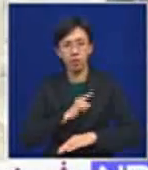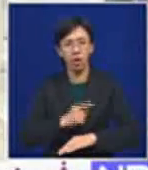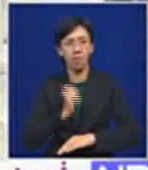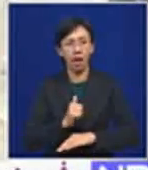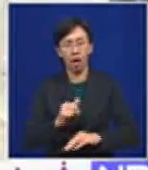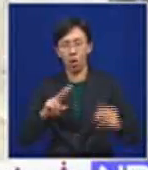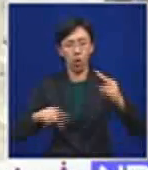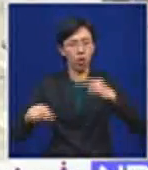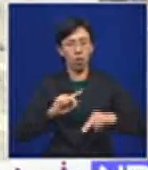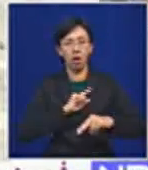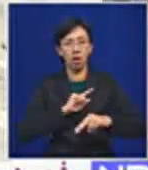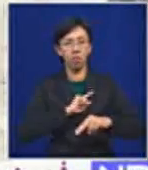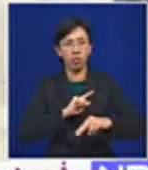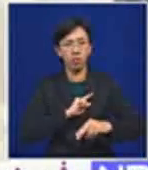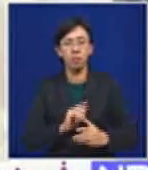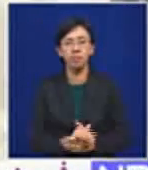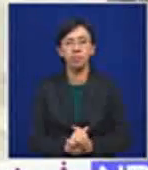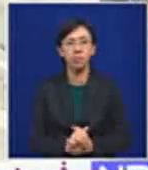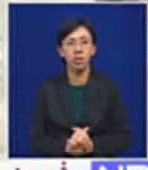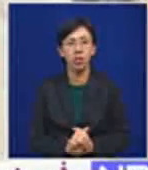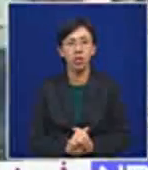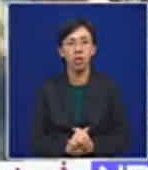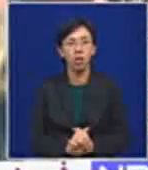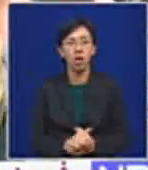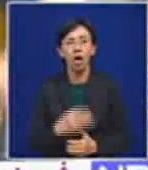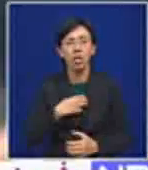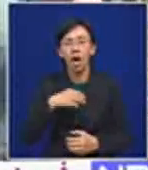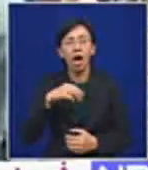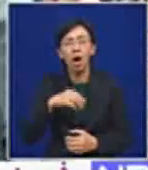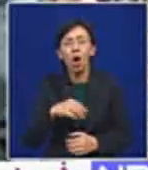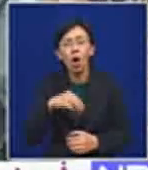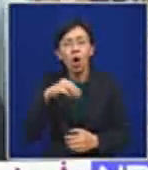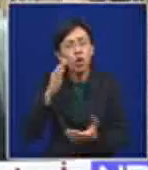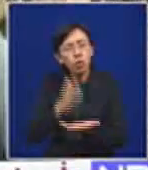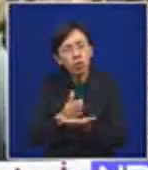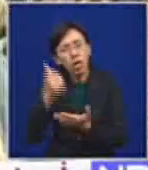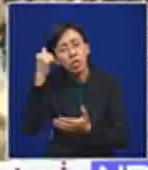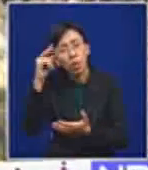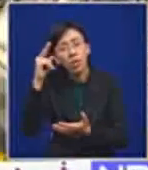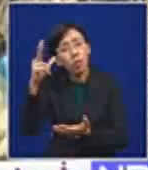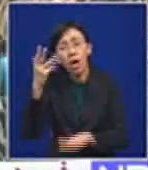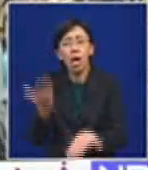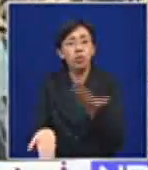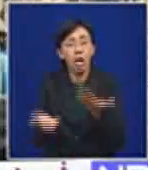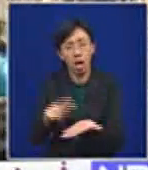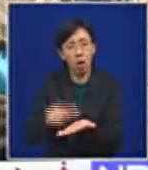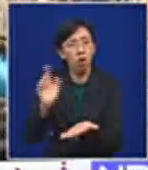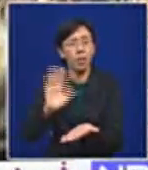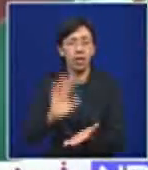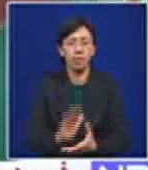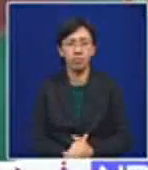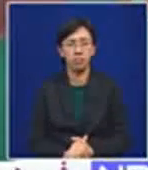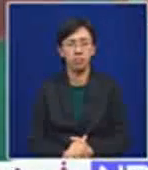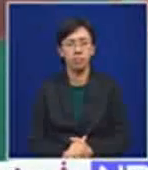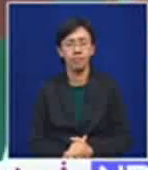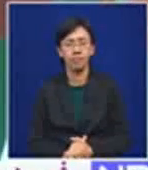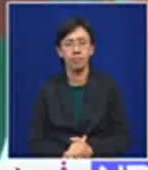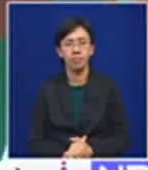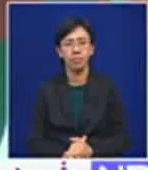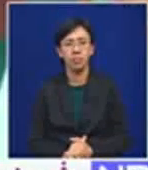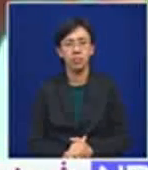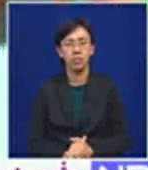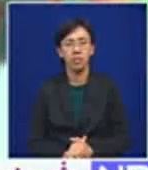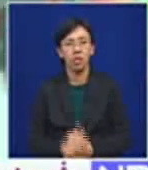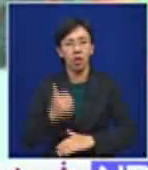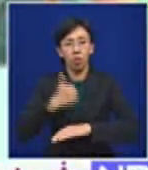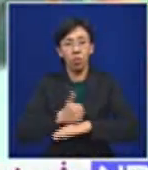หมแล้วเขาไม่ออกเขาบอกเขาไม่ออกเขาอยากจะอยู่ทั้งสองสามวันถามเรือเราออกได้ไหมแล้วก็ออกไม่ได ้มุมมองผู้ประกอบ